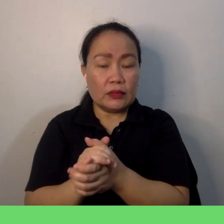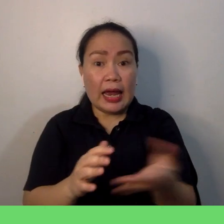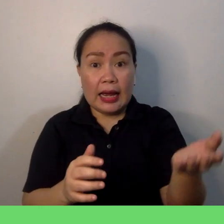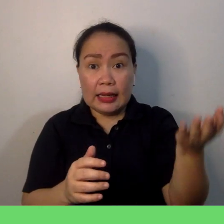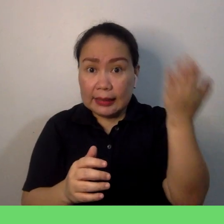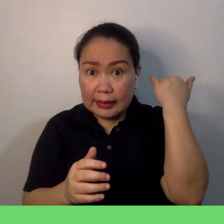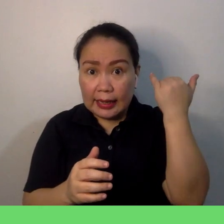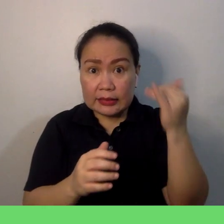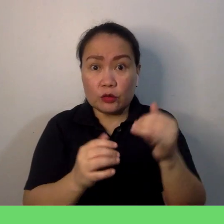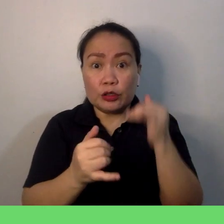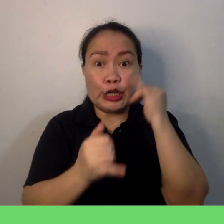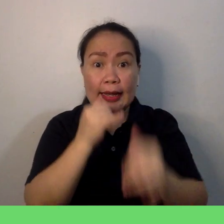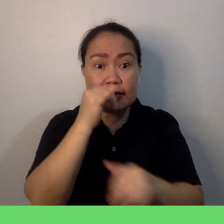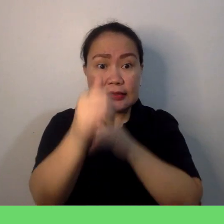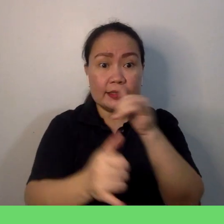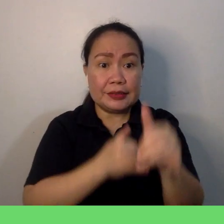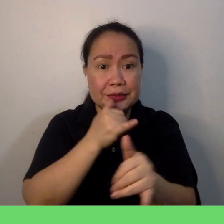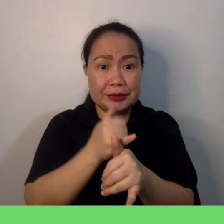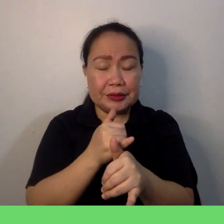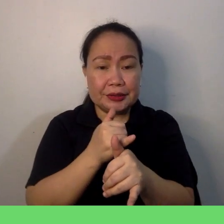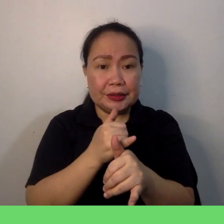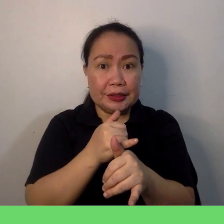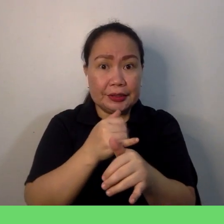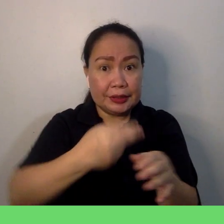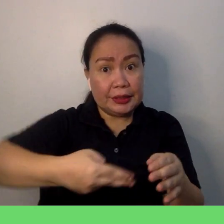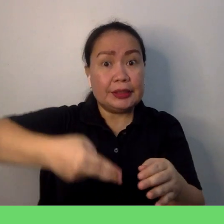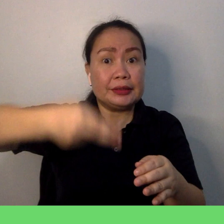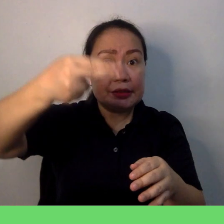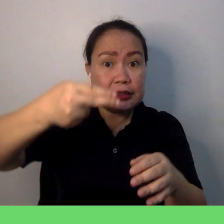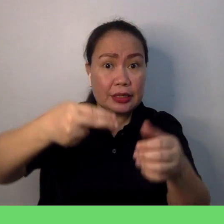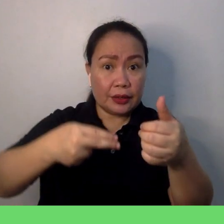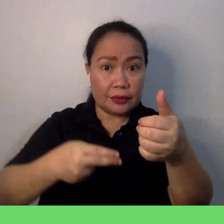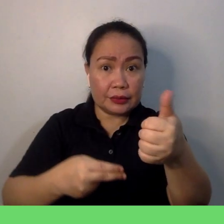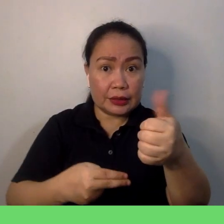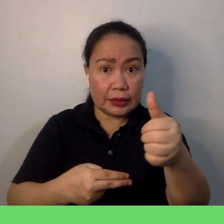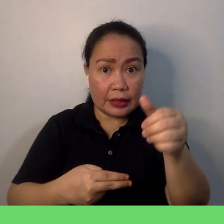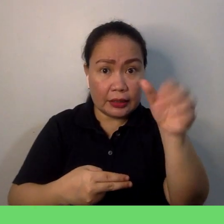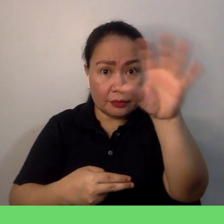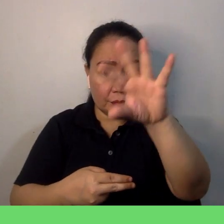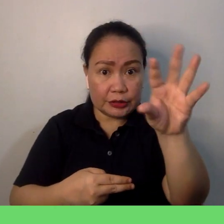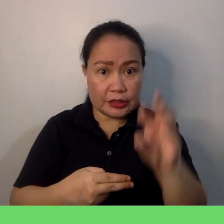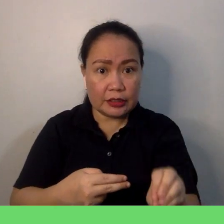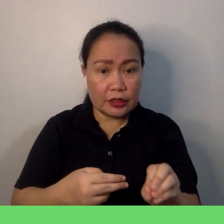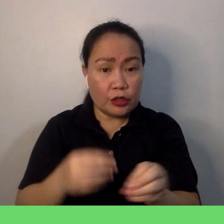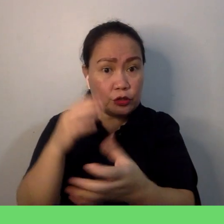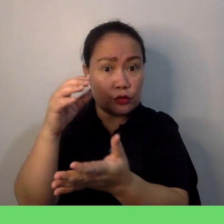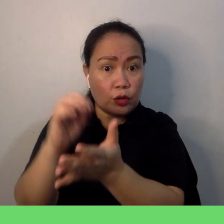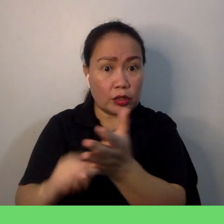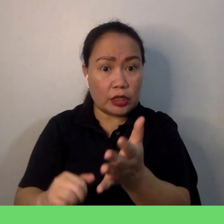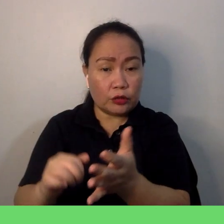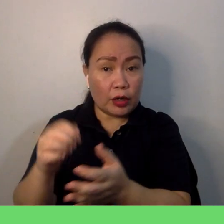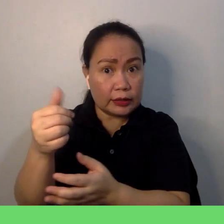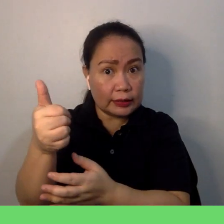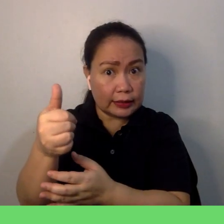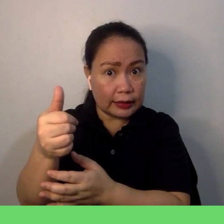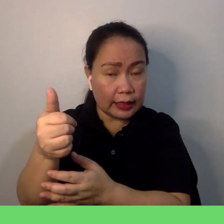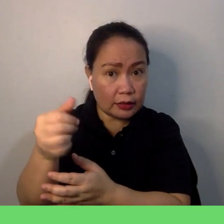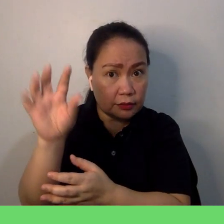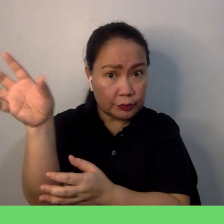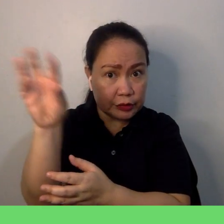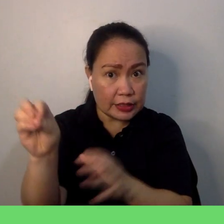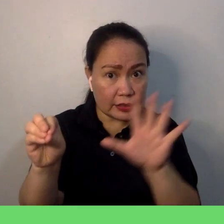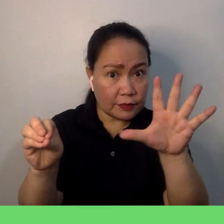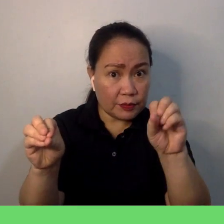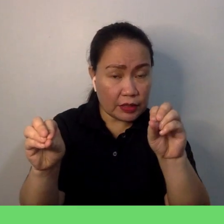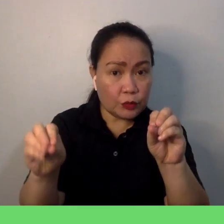ng 10%. So, kunin natin yung 10% ng 50 and that is 5. So, mag-add tayo ng 5. So, ibig sabihin, dun